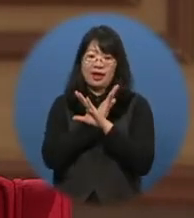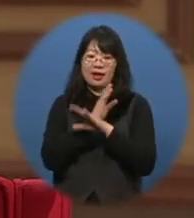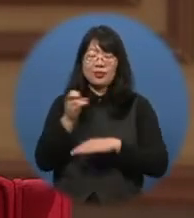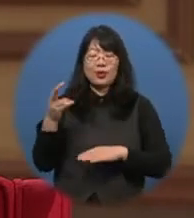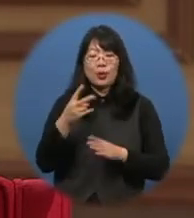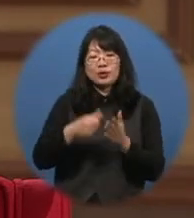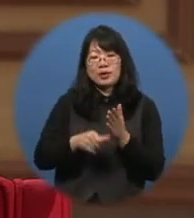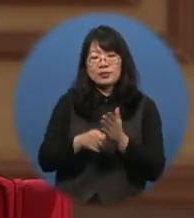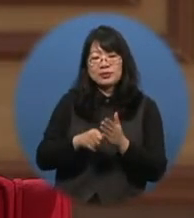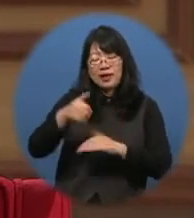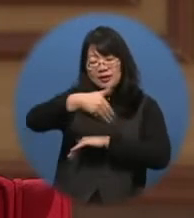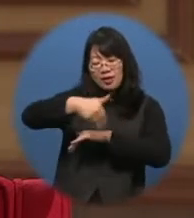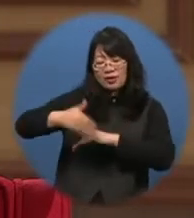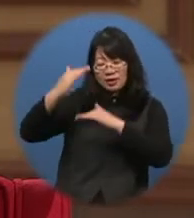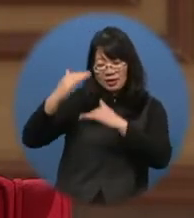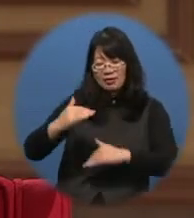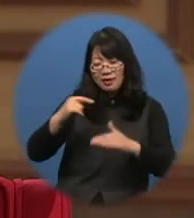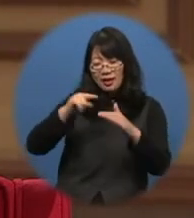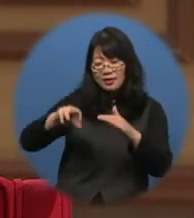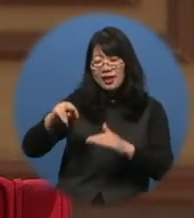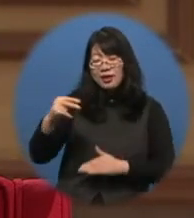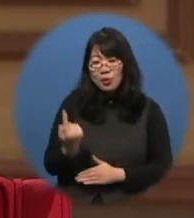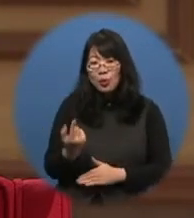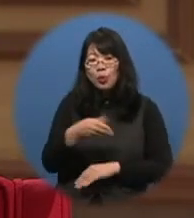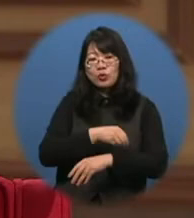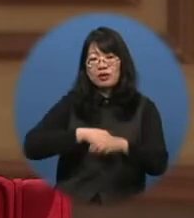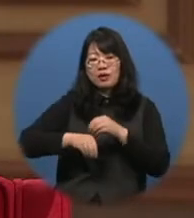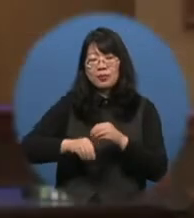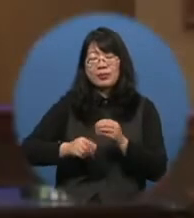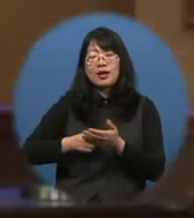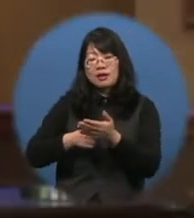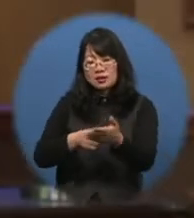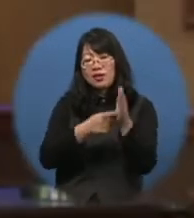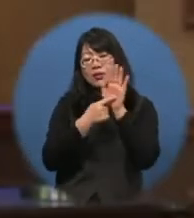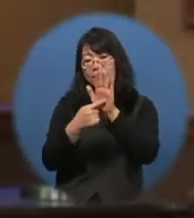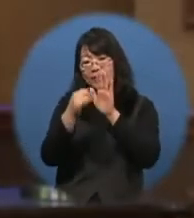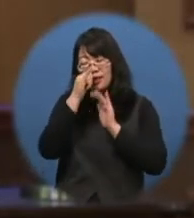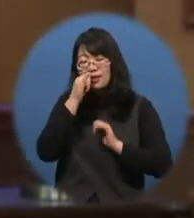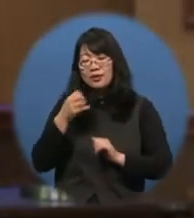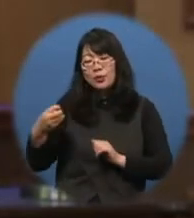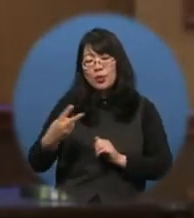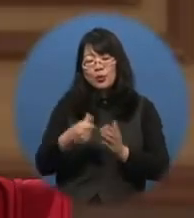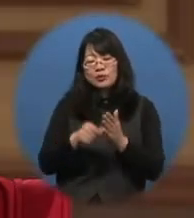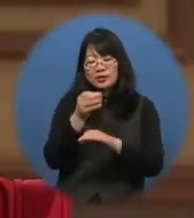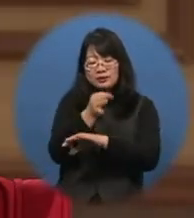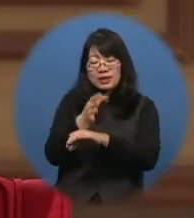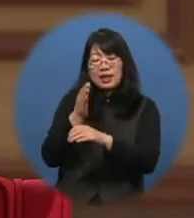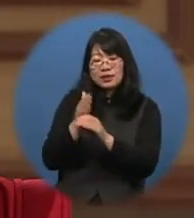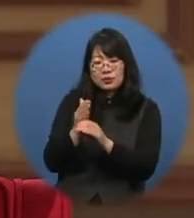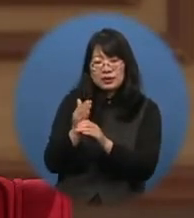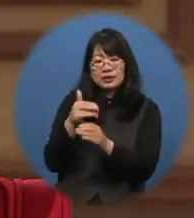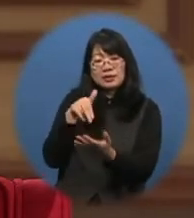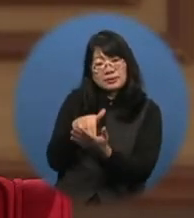또 제품의 설계 단계에서도 적극적으로 의견을 내고 소비자 중심적인 그런